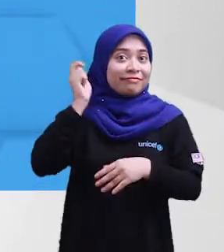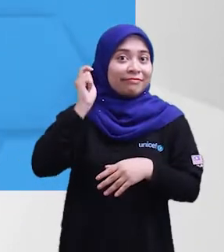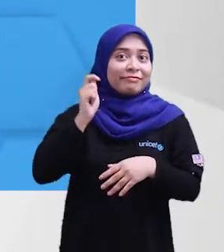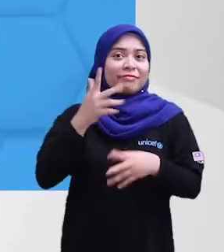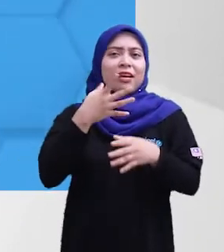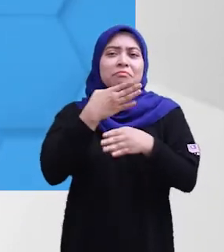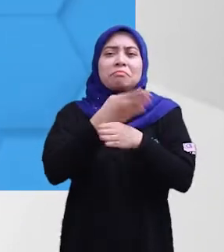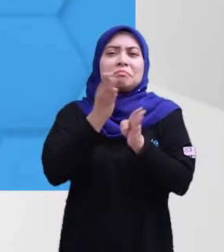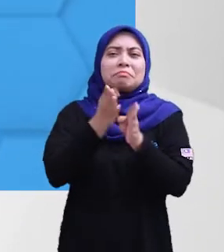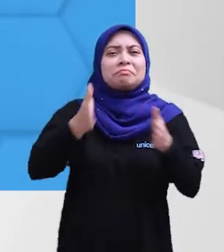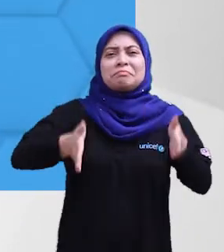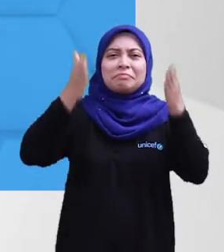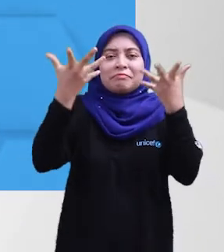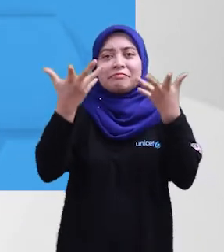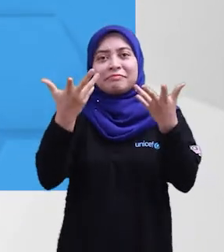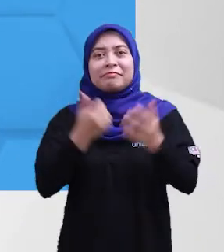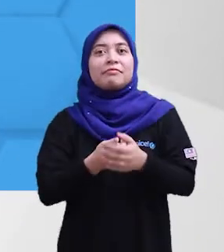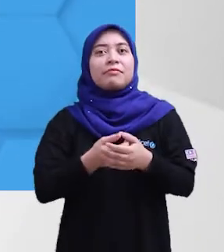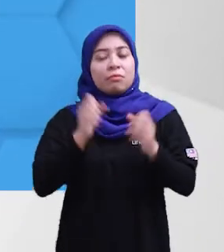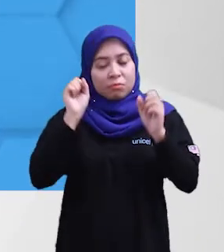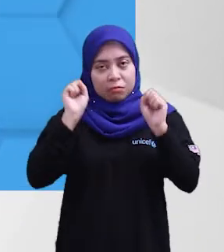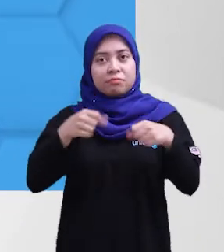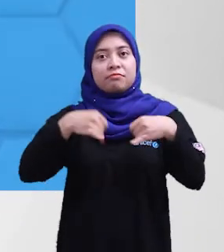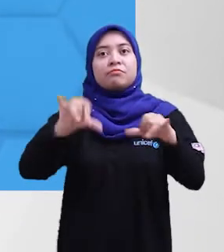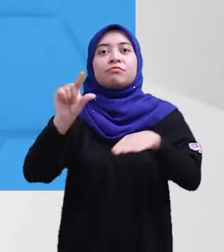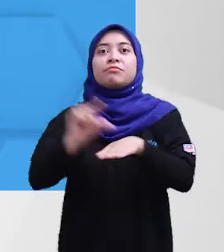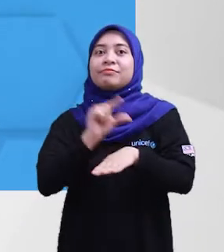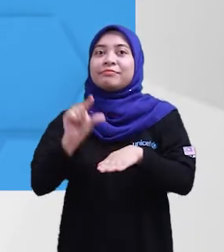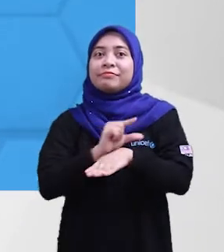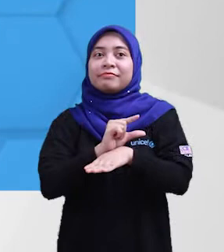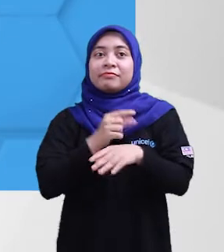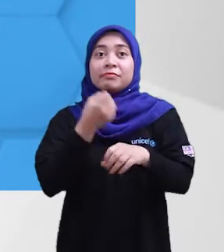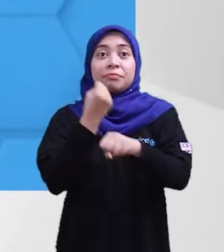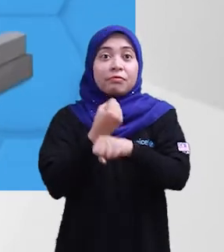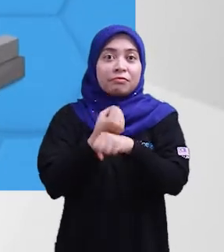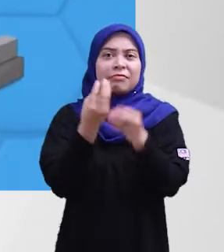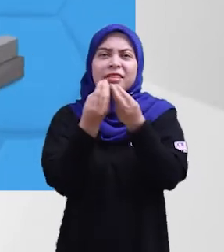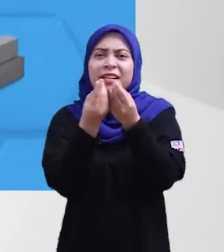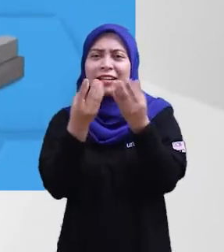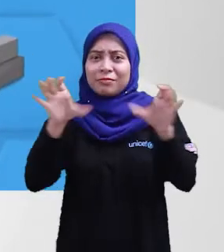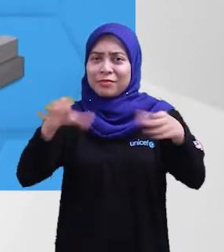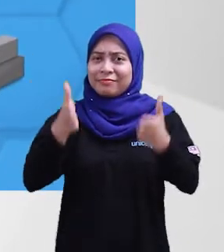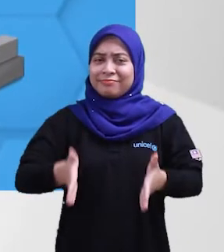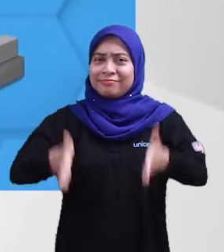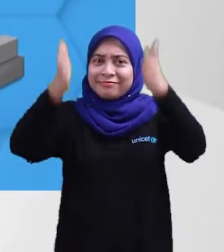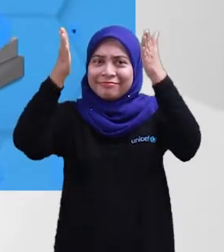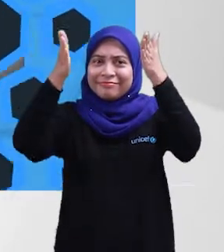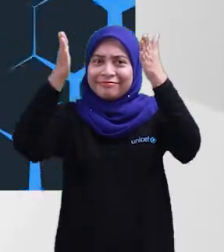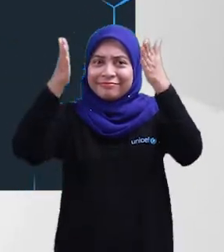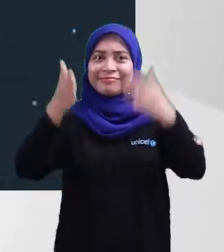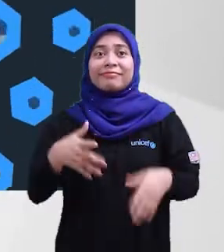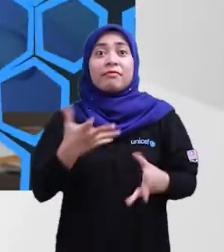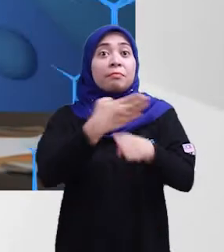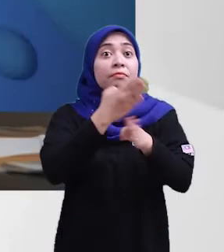tadi. Tidak kira rupa bangunan yang akan dibina, kita masih akan menggunakan simen dan konkrit untuk membina bangunan